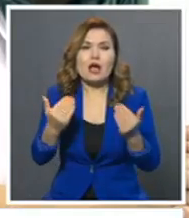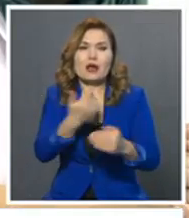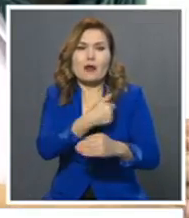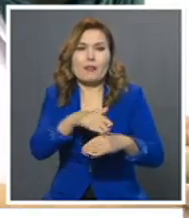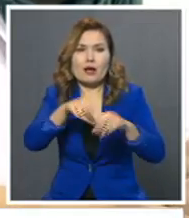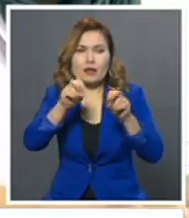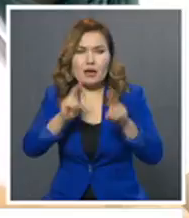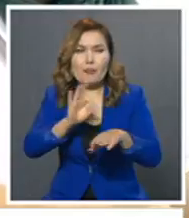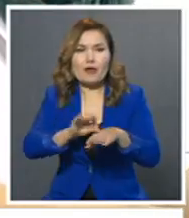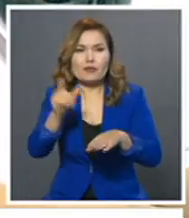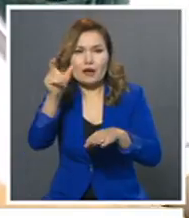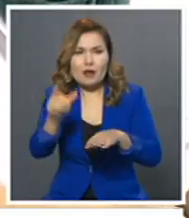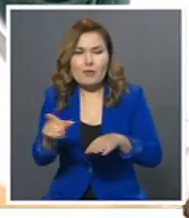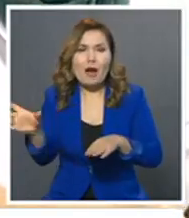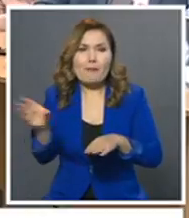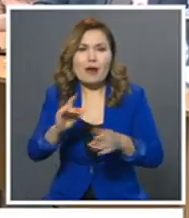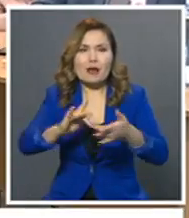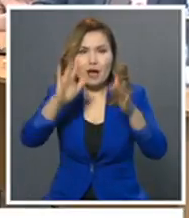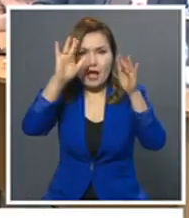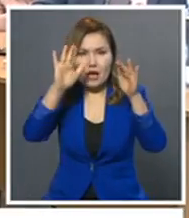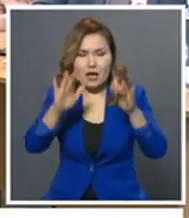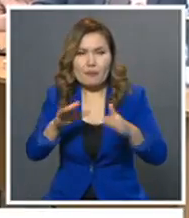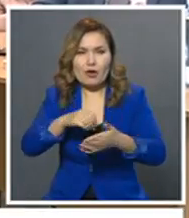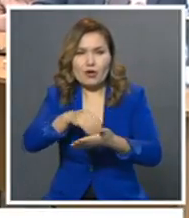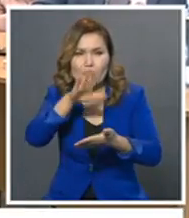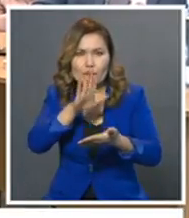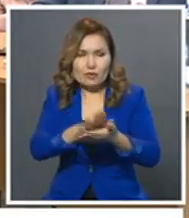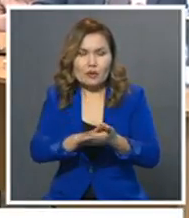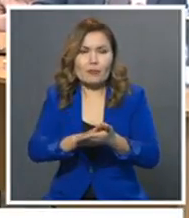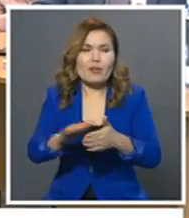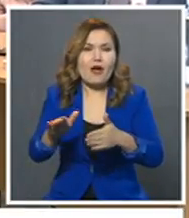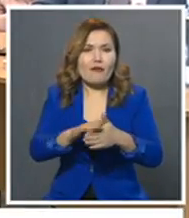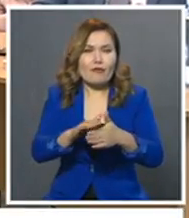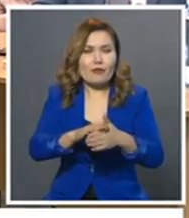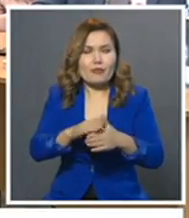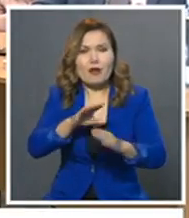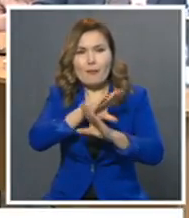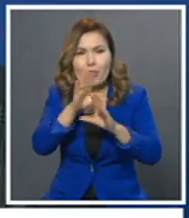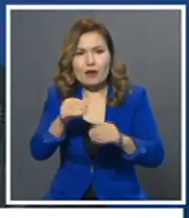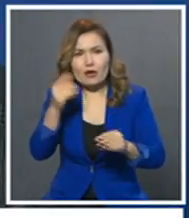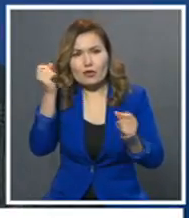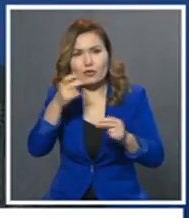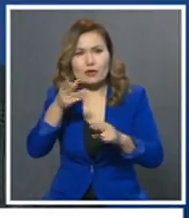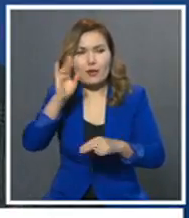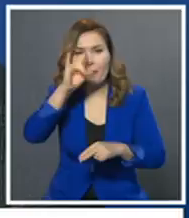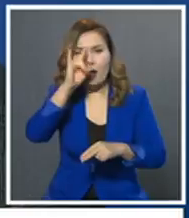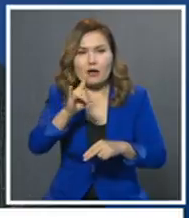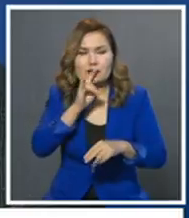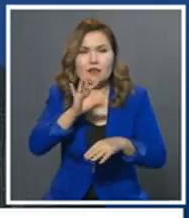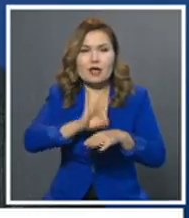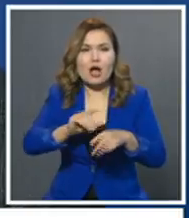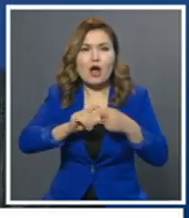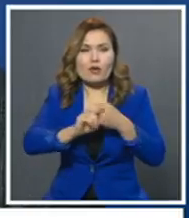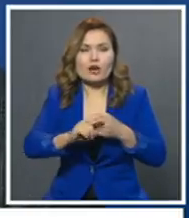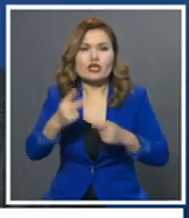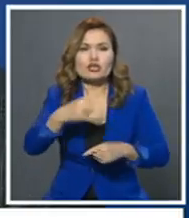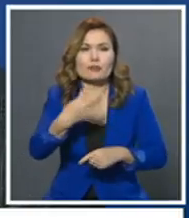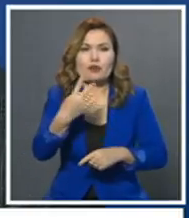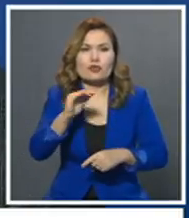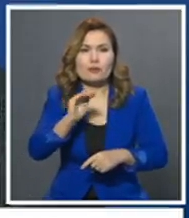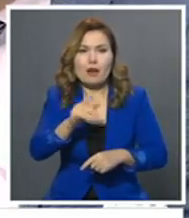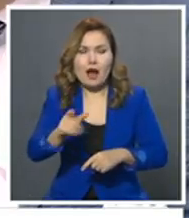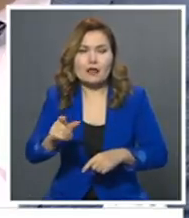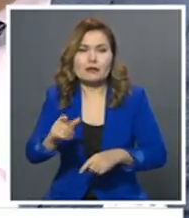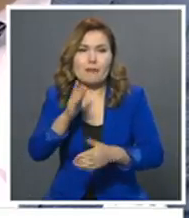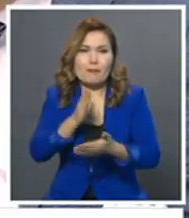науқастардың денсаулығы туралы ақпаратты электронды түрде ала алады. Айта кетейік, бүгінде Қазақстанда осы вирусты жұқтырған 24 мың адам бар.